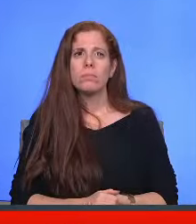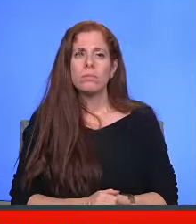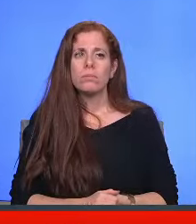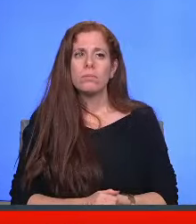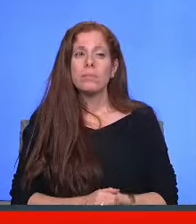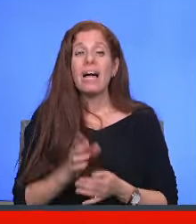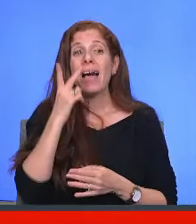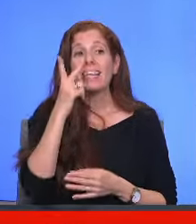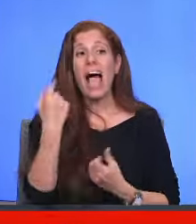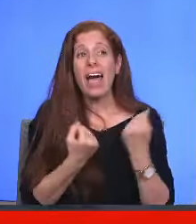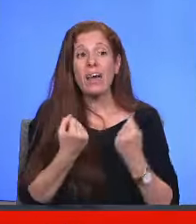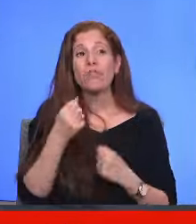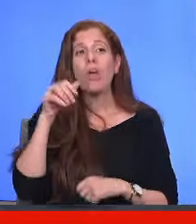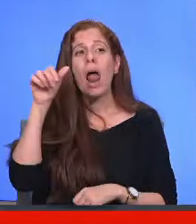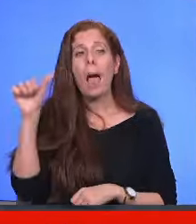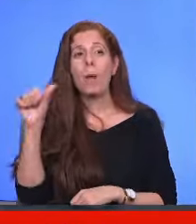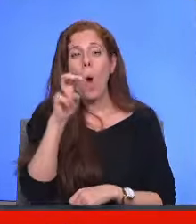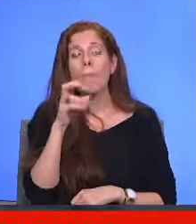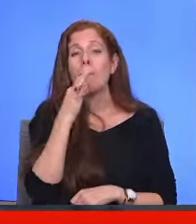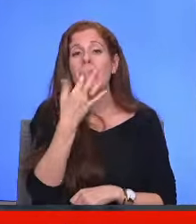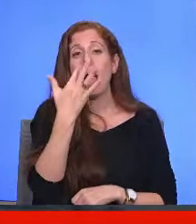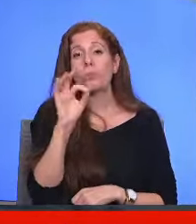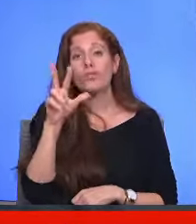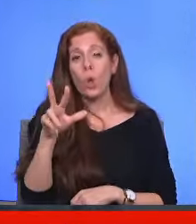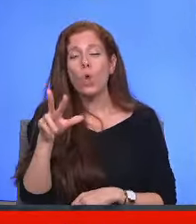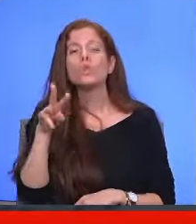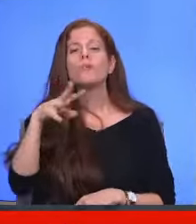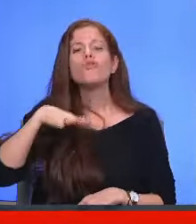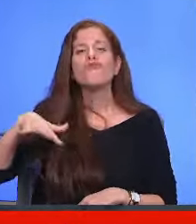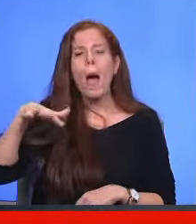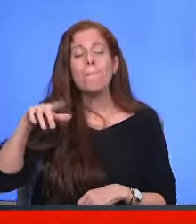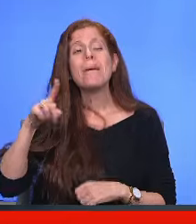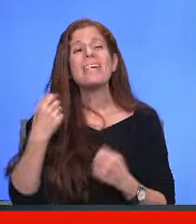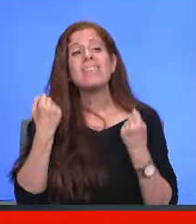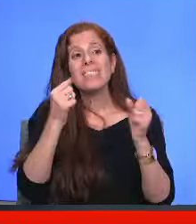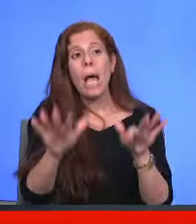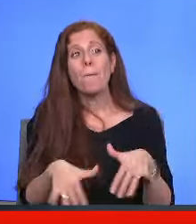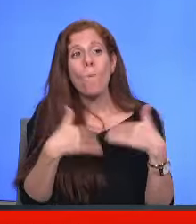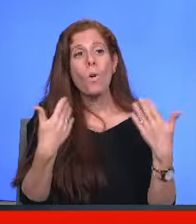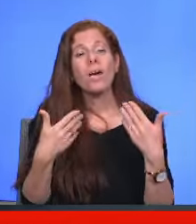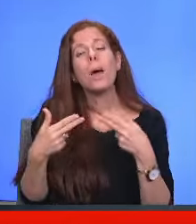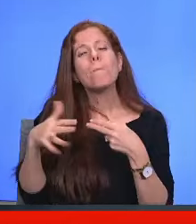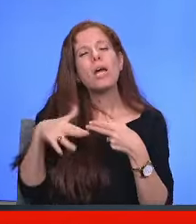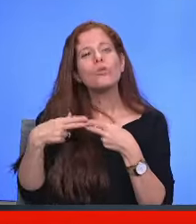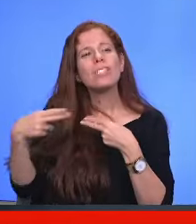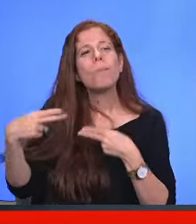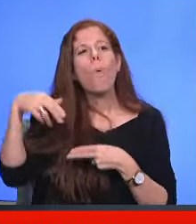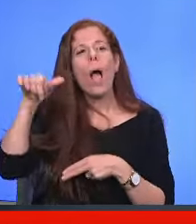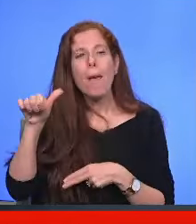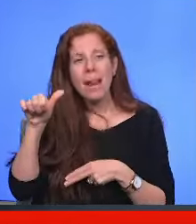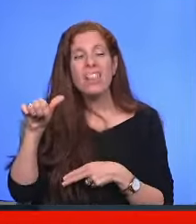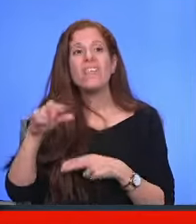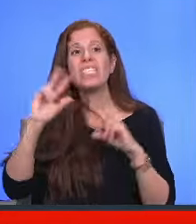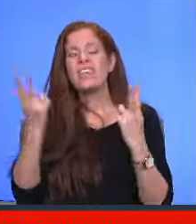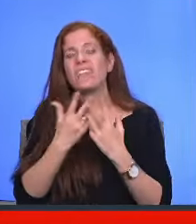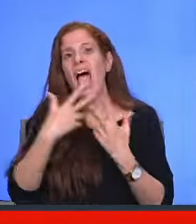כך נראה הרכב של אמל אורבי בת ה-53 משפרעם. היא נסעה הבוקר ביישוב הסמוך איבלין וצוותי ההצלה הוזעקו